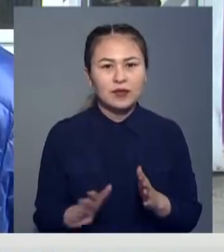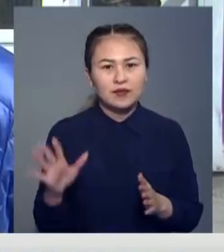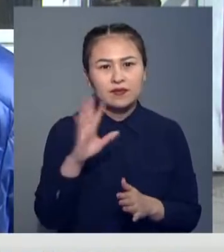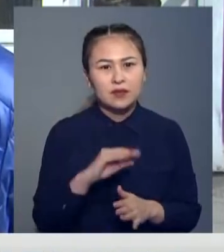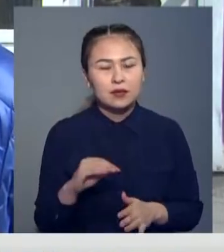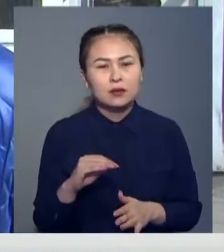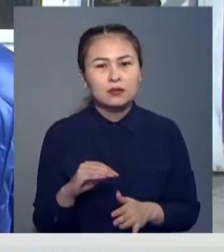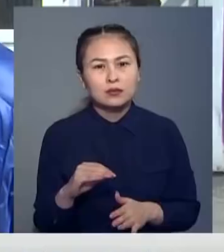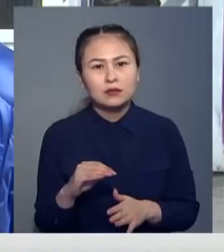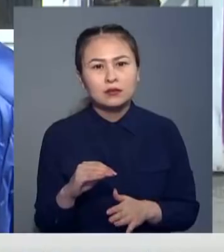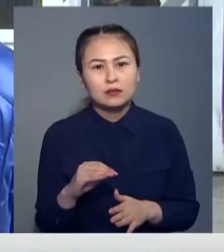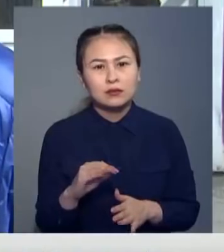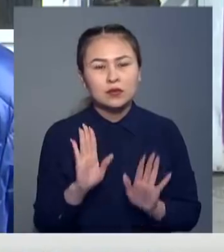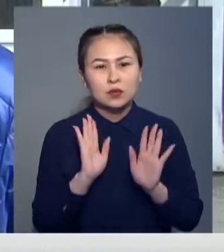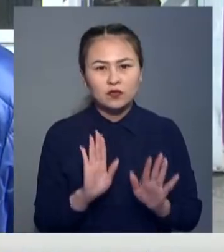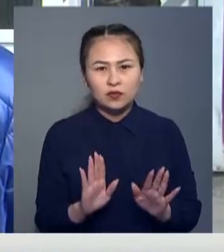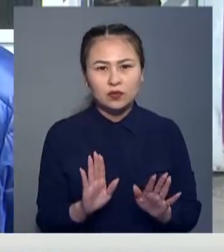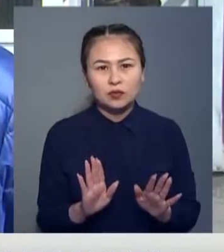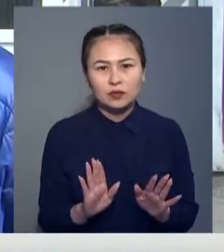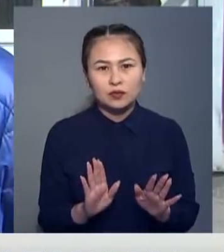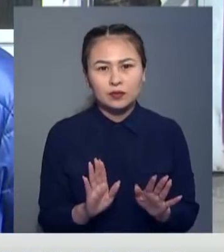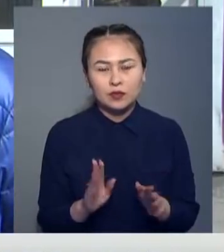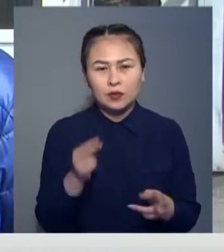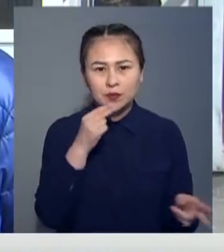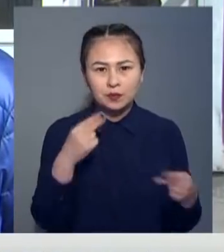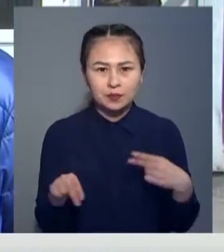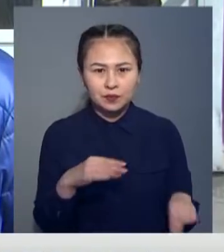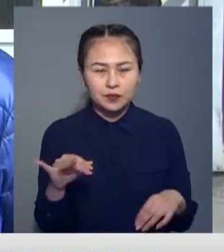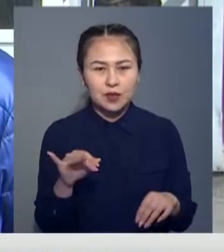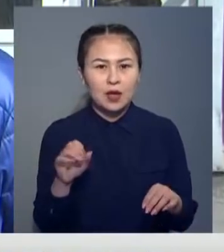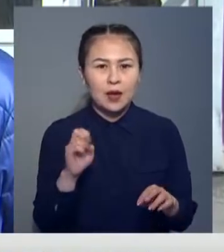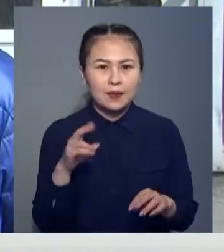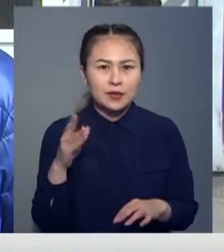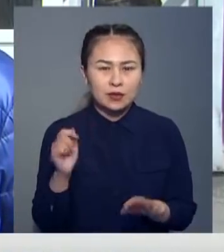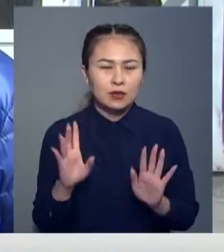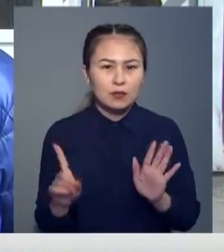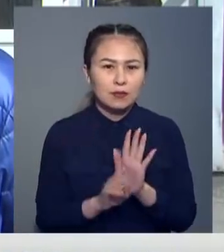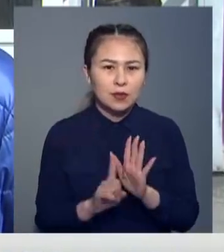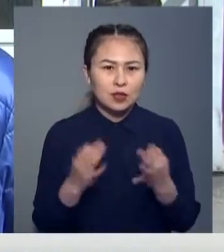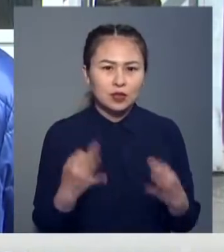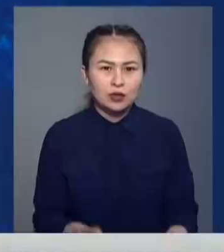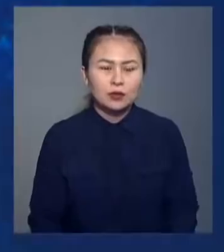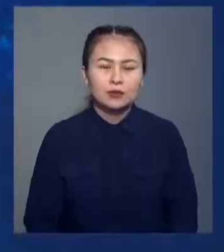сұраймын. Тек қана азық-түлік және аптекаға баруларыңызға болады.